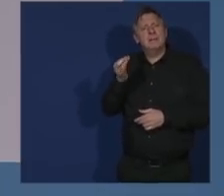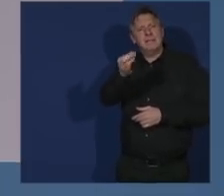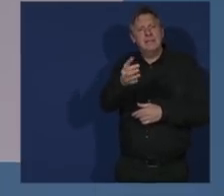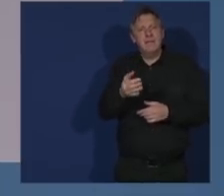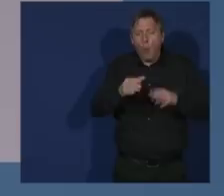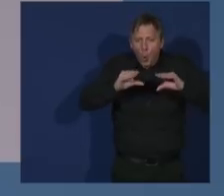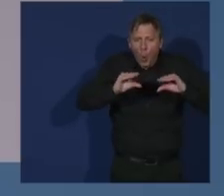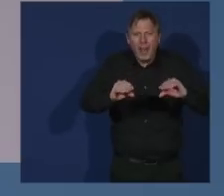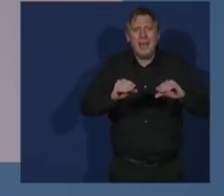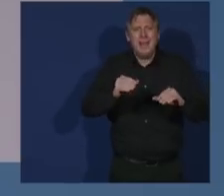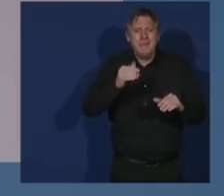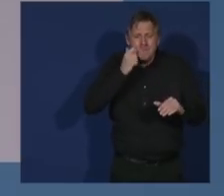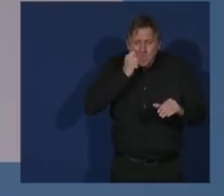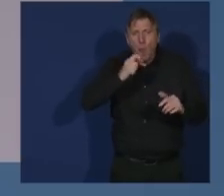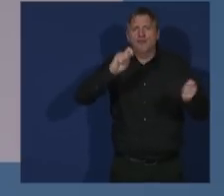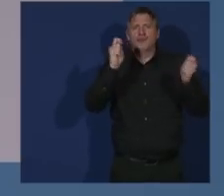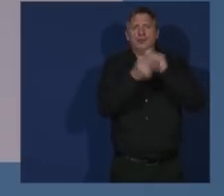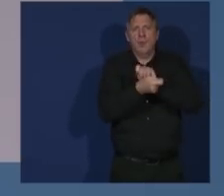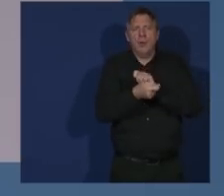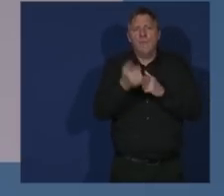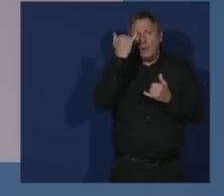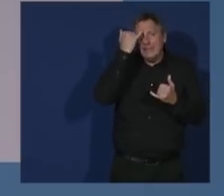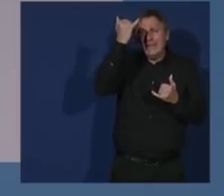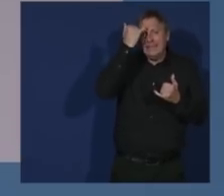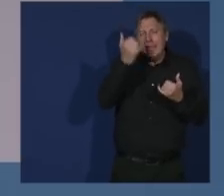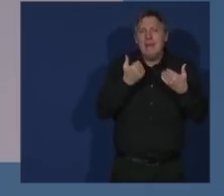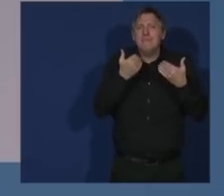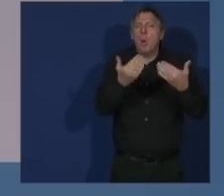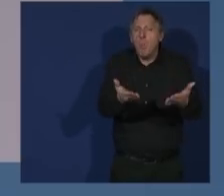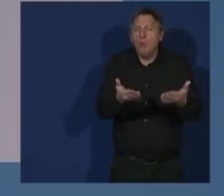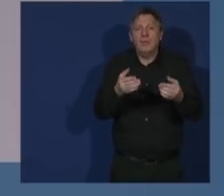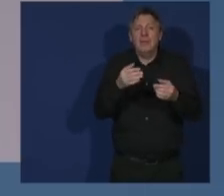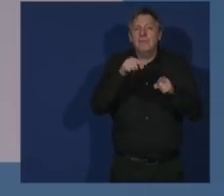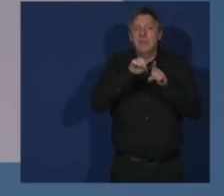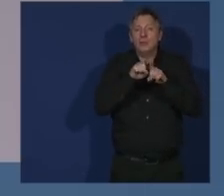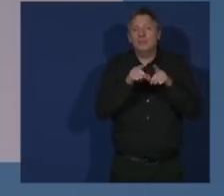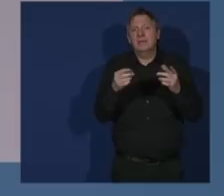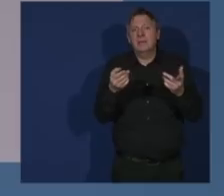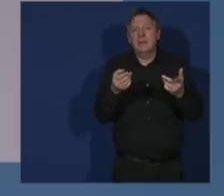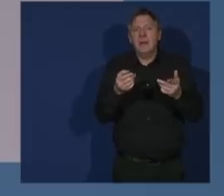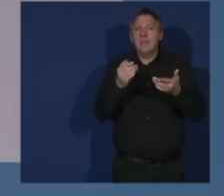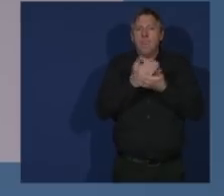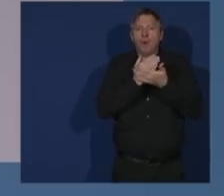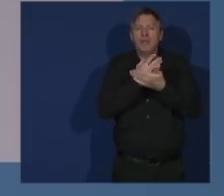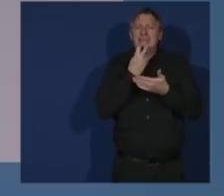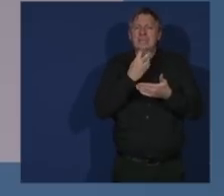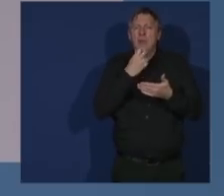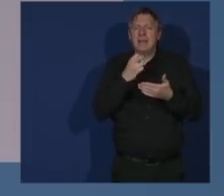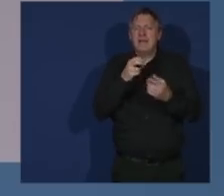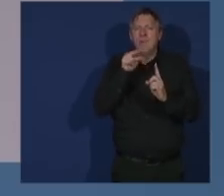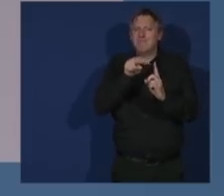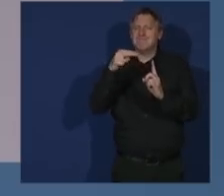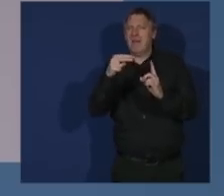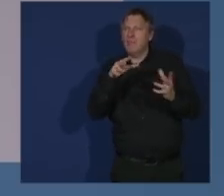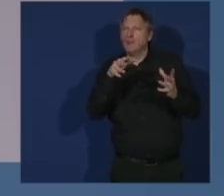les choses, bien sûr en proposant des idées, mais aussi en changeant d'échelle par rapport au projet citoyen que nous menons.